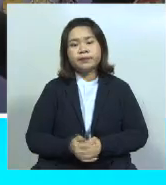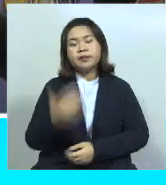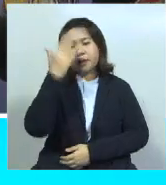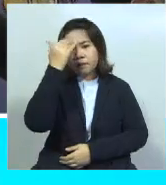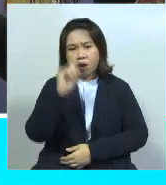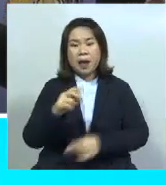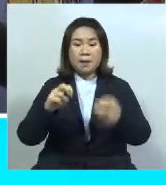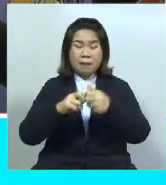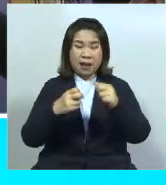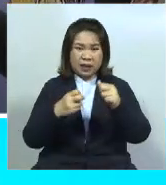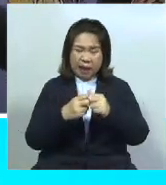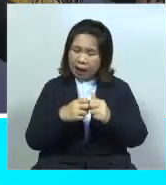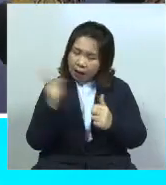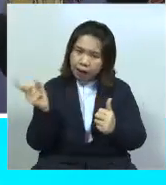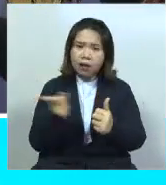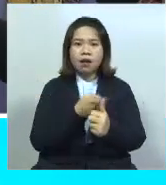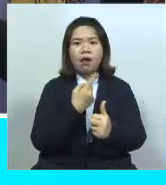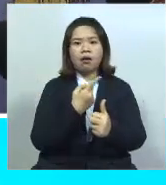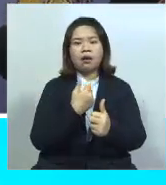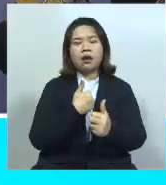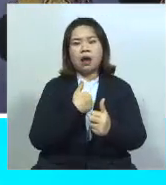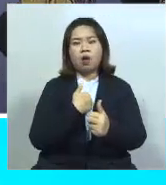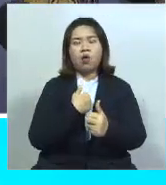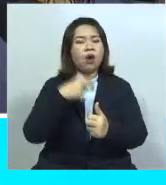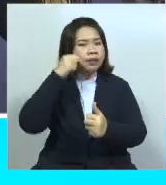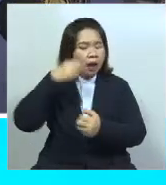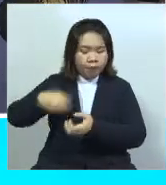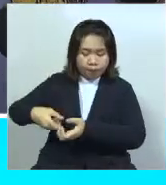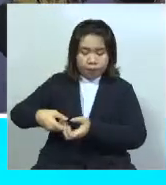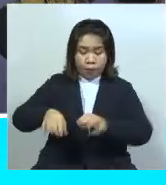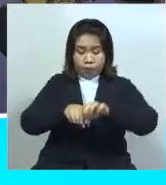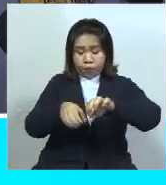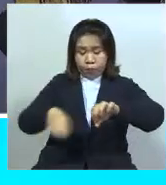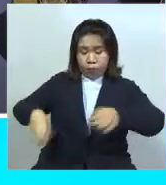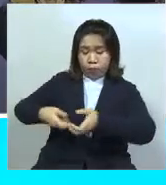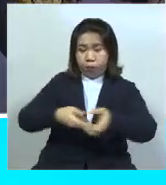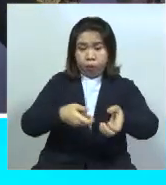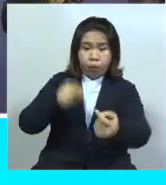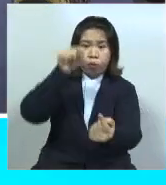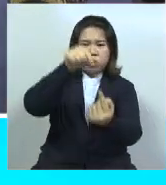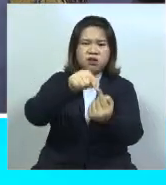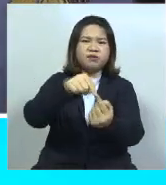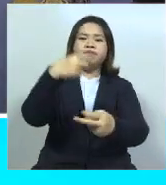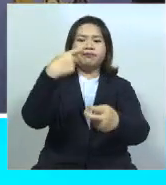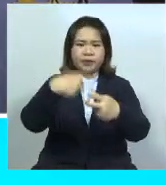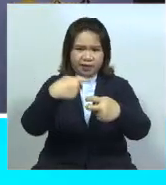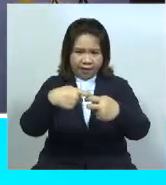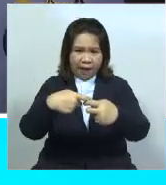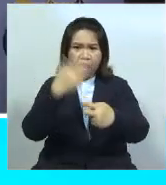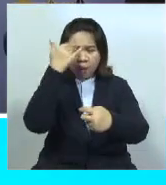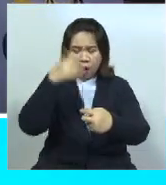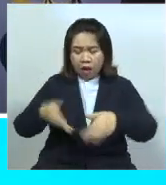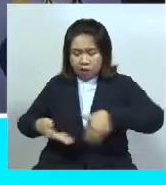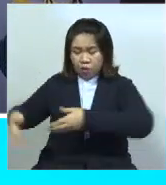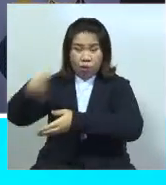ราะว่าปัญหาหลักก็คือว่าเราไม่สามารถลำเลียงน้ำเข้าไปจนถึงจุดที่เกิดไฟป่าได้นะครับแหล่งน้ำเนี่ยมันไกลเหลือเกิน